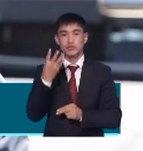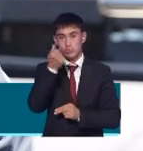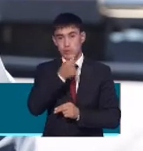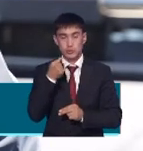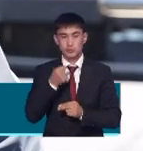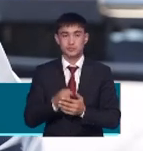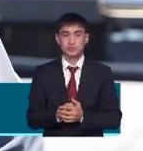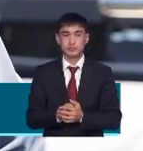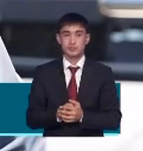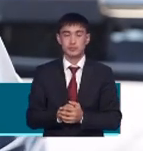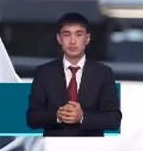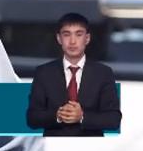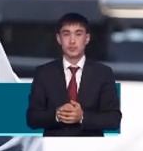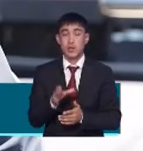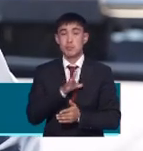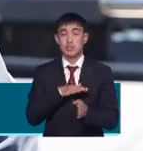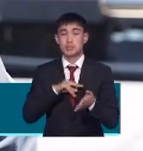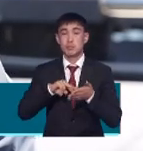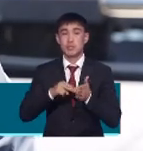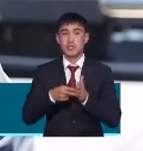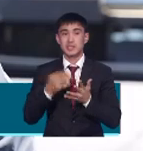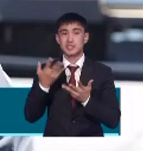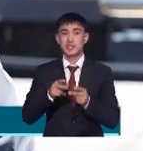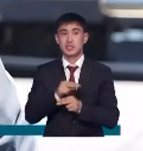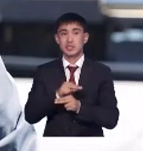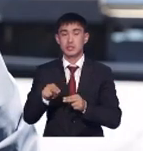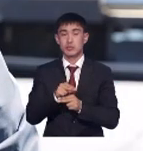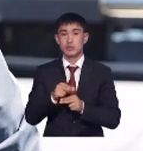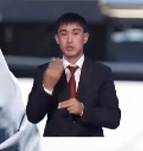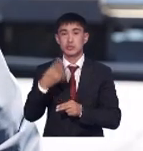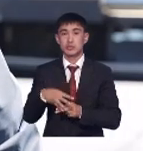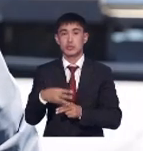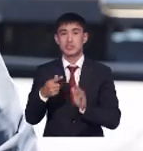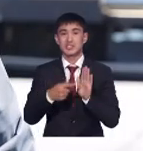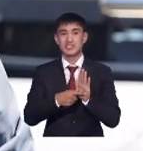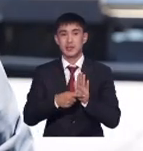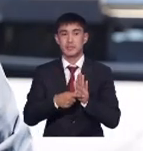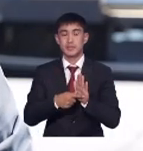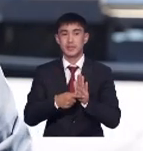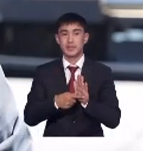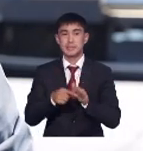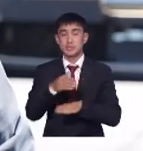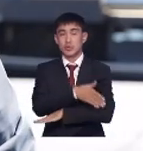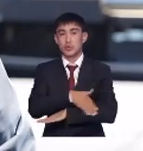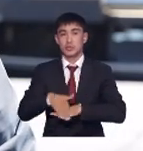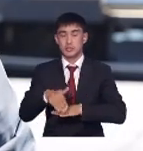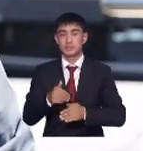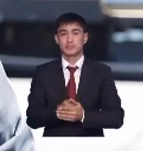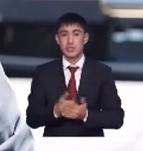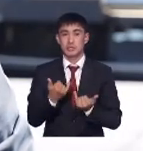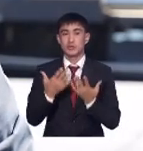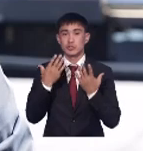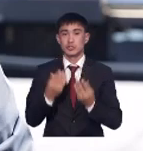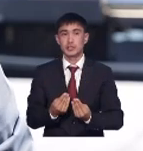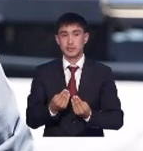году было запланировано средний ремонт 47 улиц. На